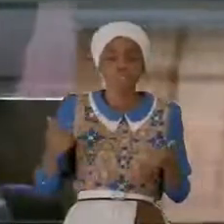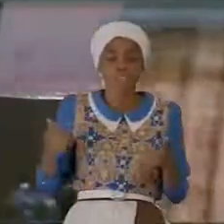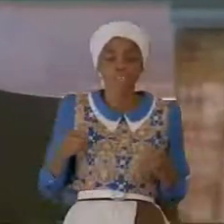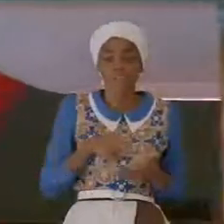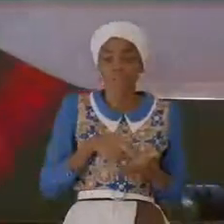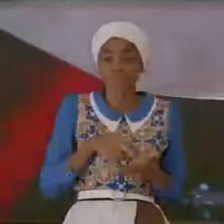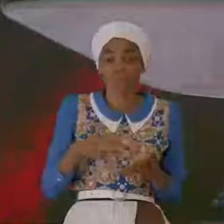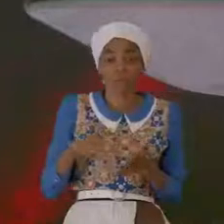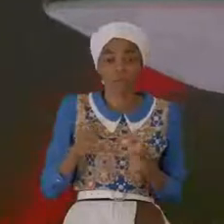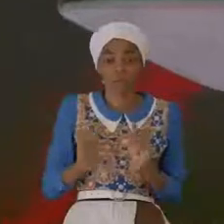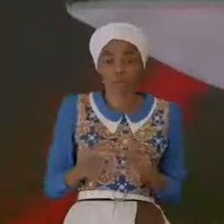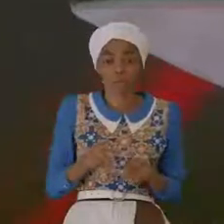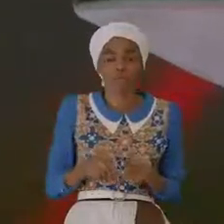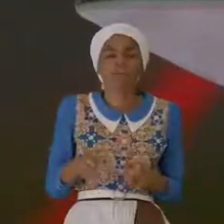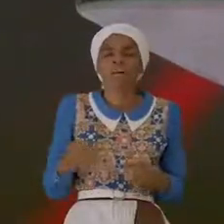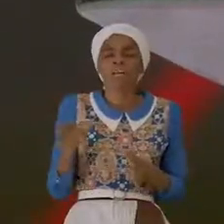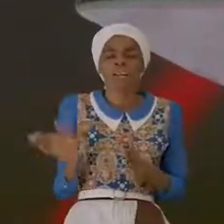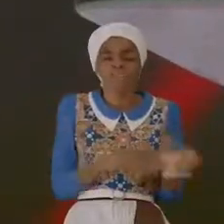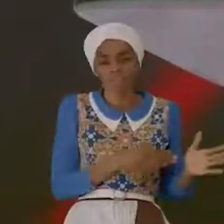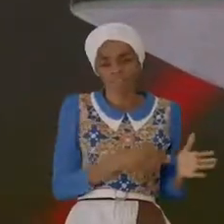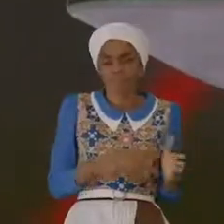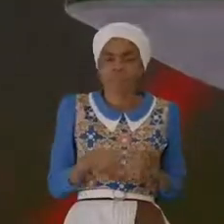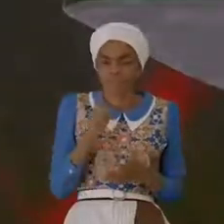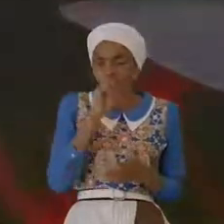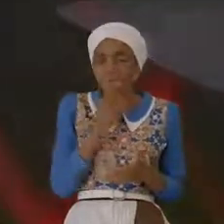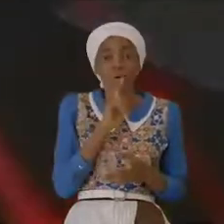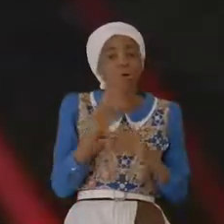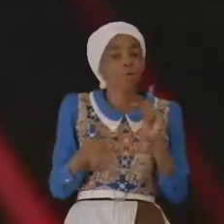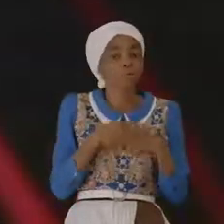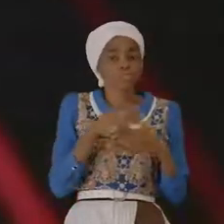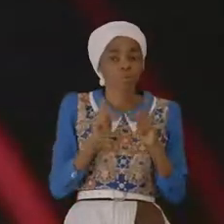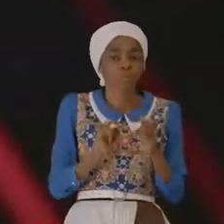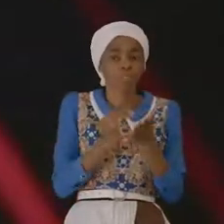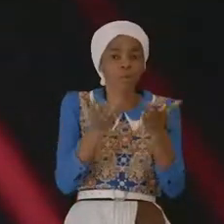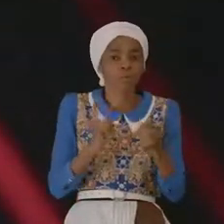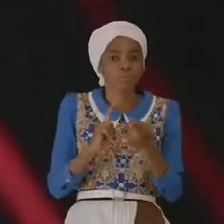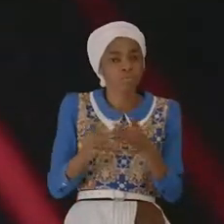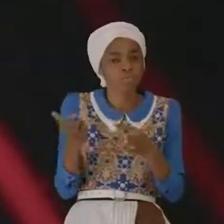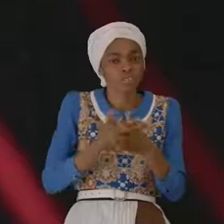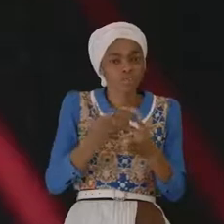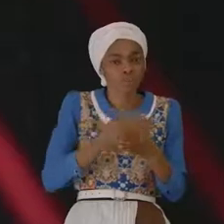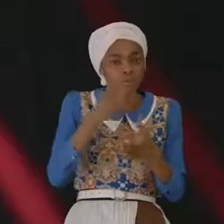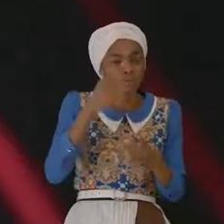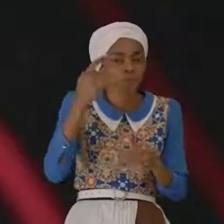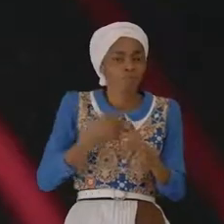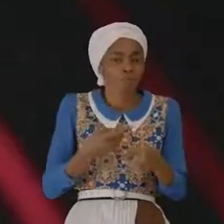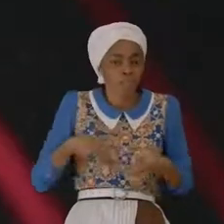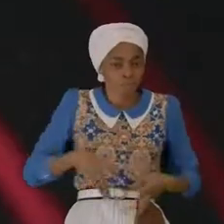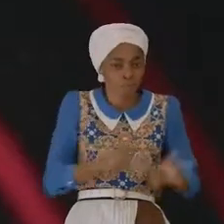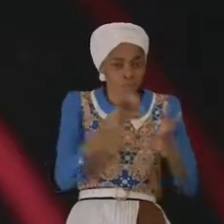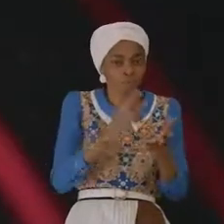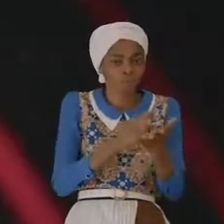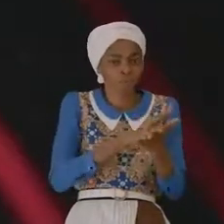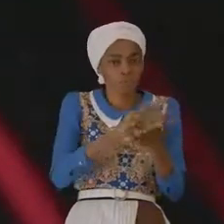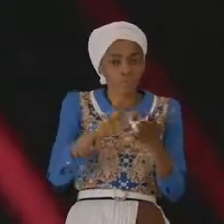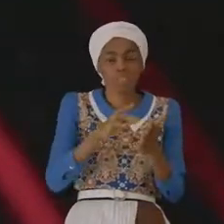toutes ces scènes-là, des gens qui voudraient vous distraire de la voie de la sainteté, de la voie